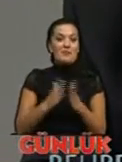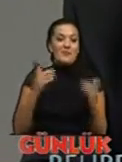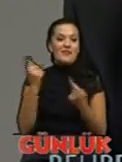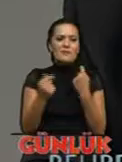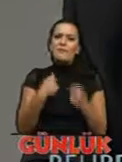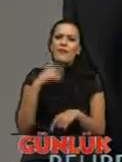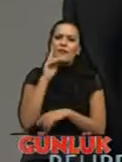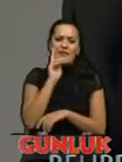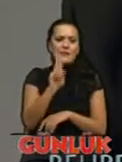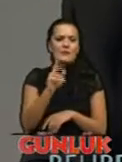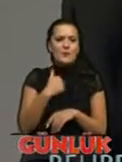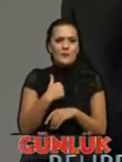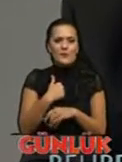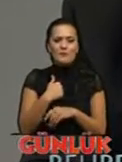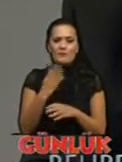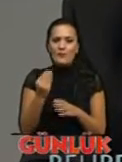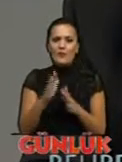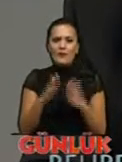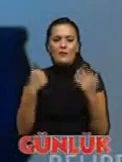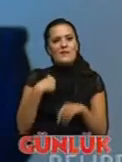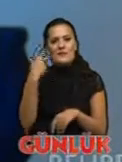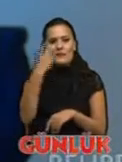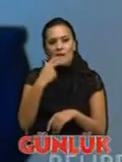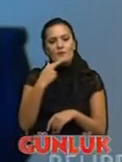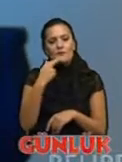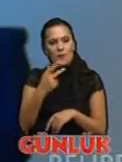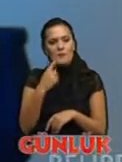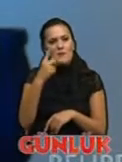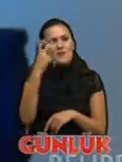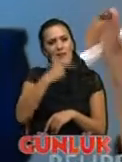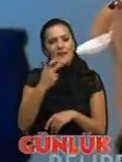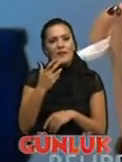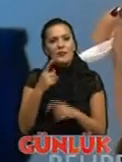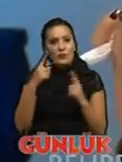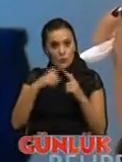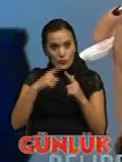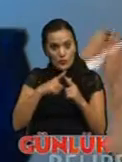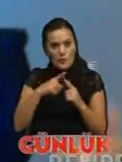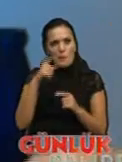Ben de izliyorum. Evet, evet. Enteresan. Biz şarkımızı söyleyelim. Bir şarkı daha alalım. Türkü mü?